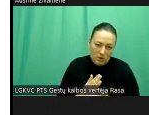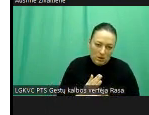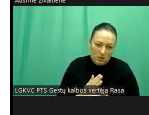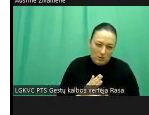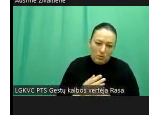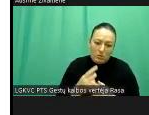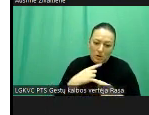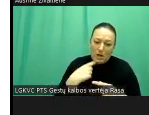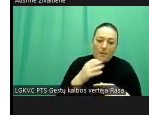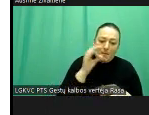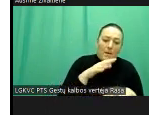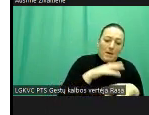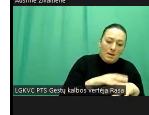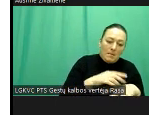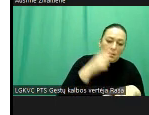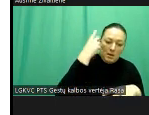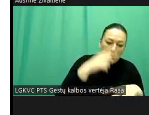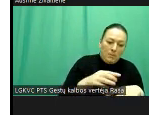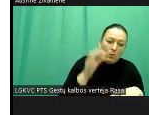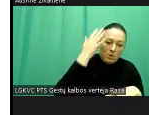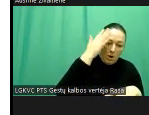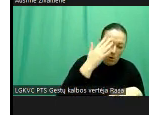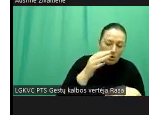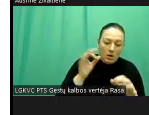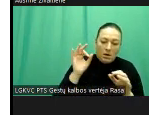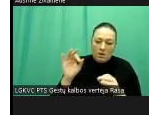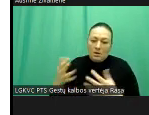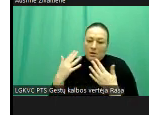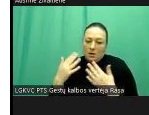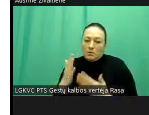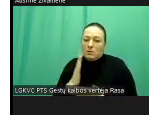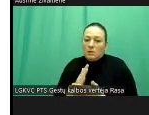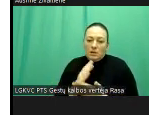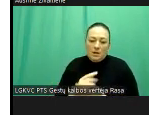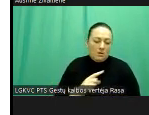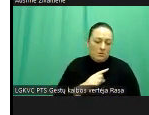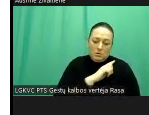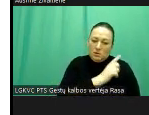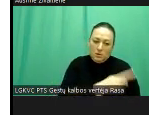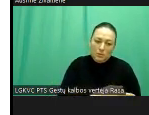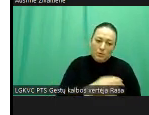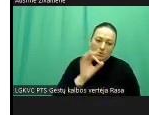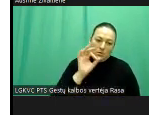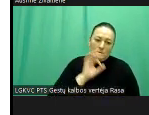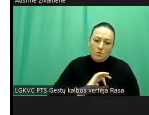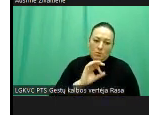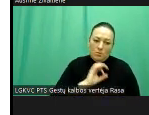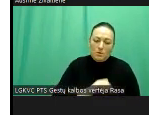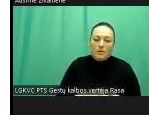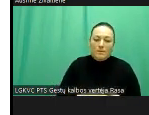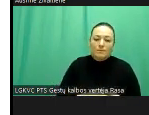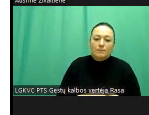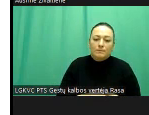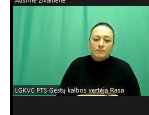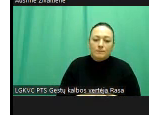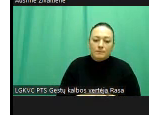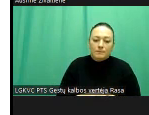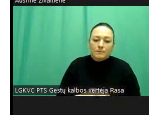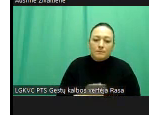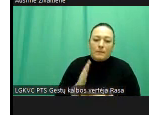tikimybių teorija. Ir tai yra tikrai galingas indėlis ir poveikis. Ir